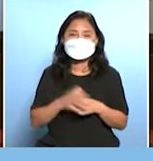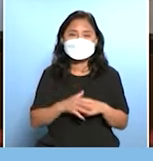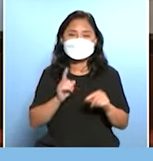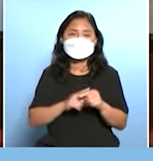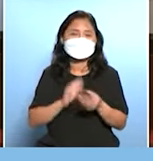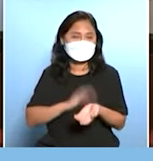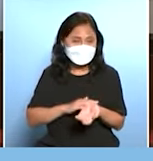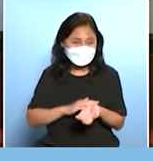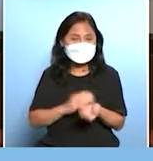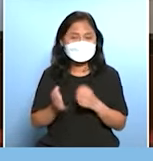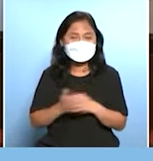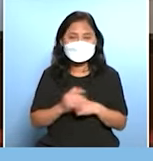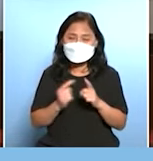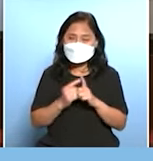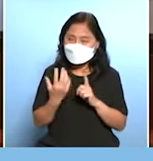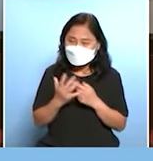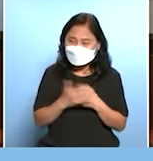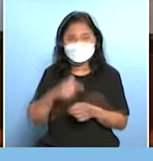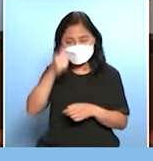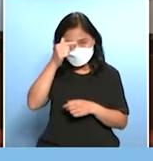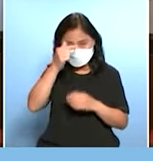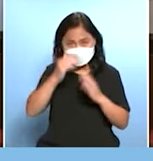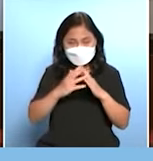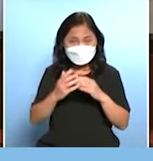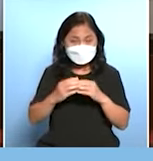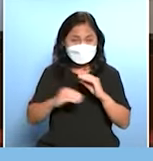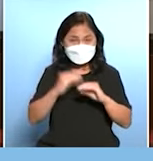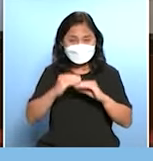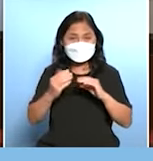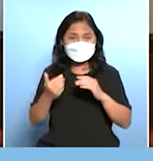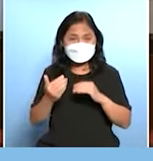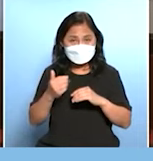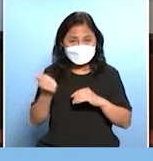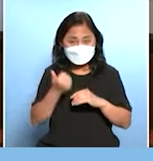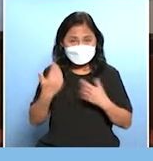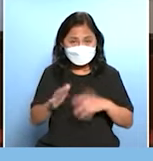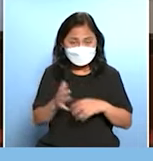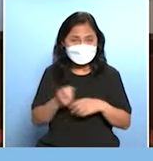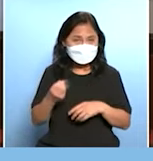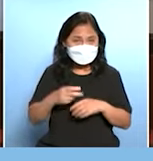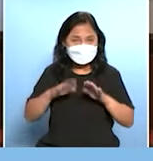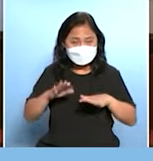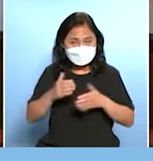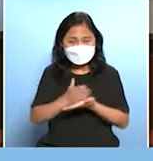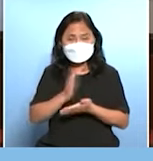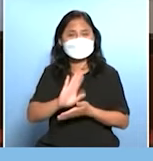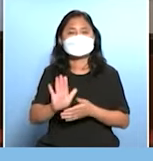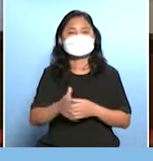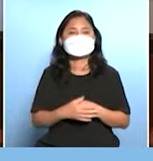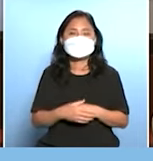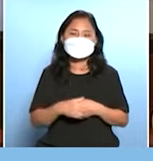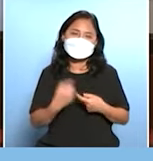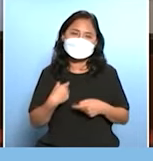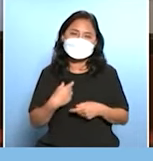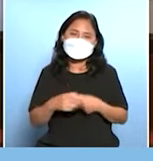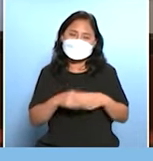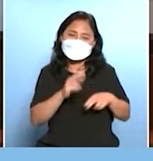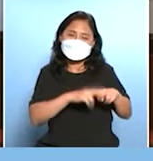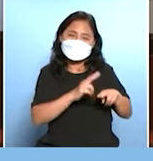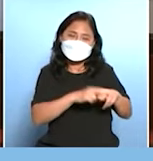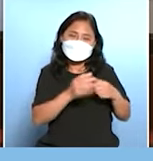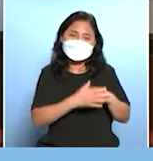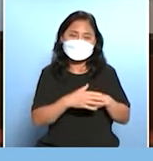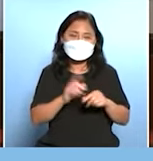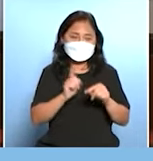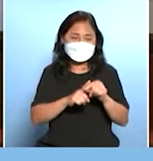手，但到底怎樣善用好呢？我們應該是善用地理的優勢，向內地的中醫醫療機